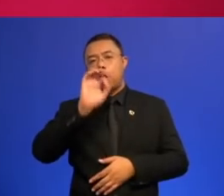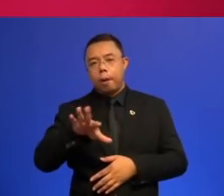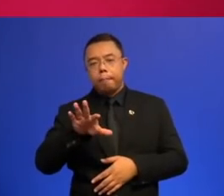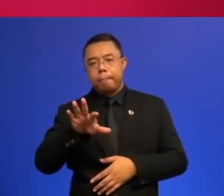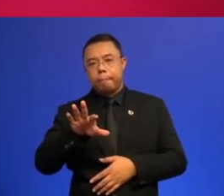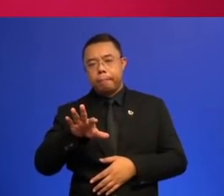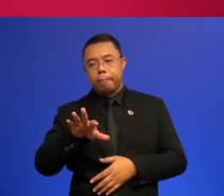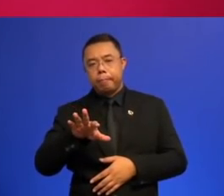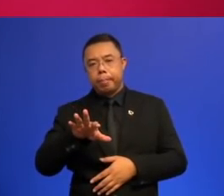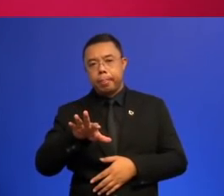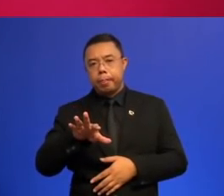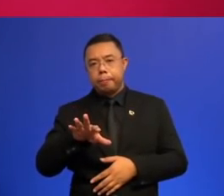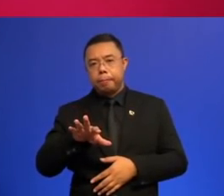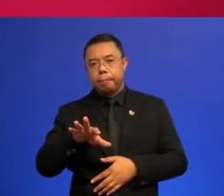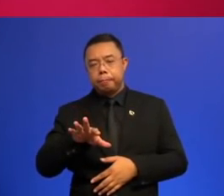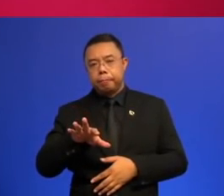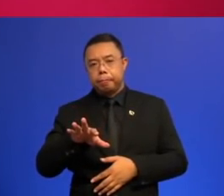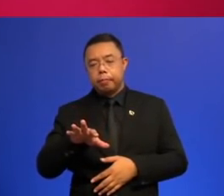oleh kita.